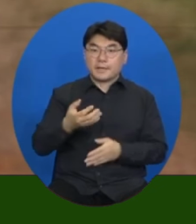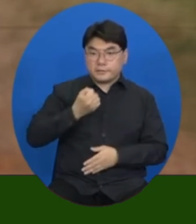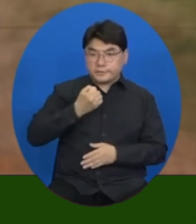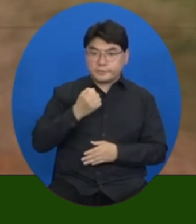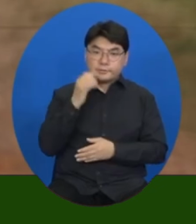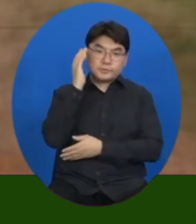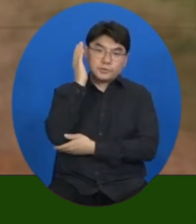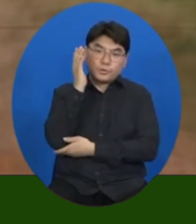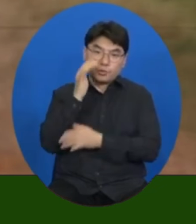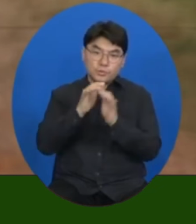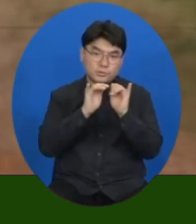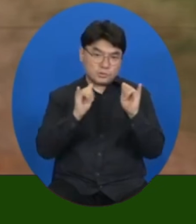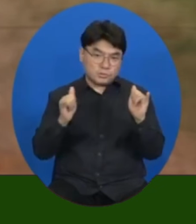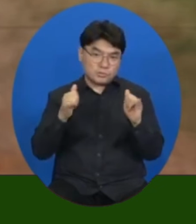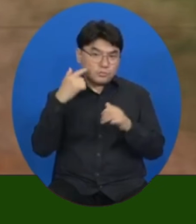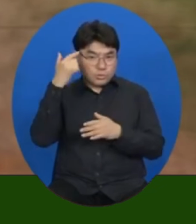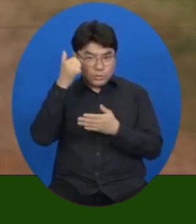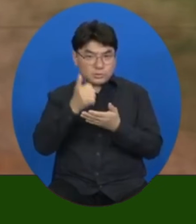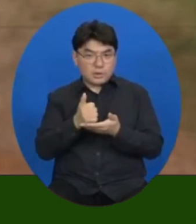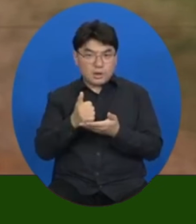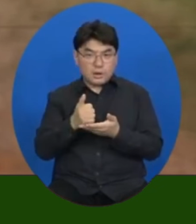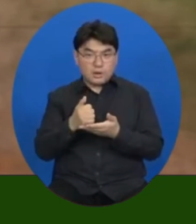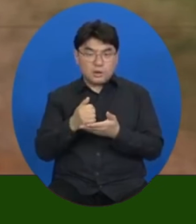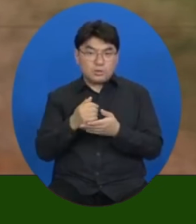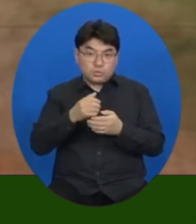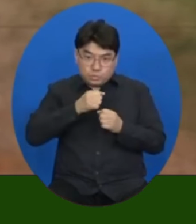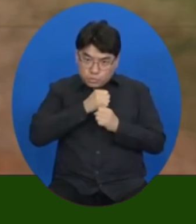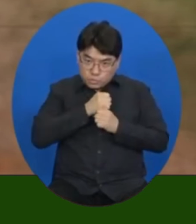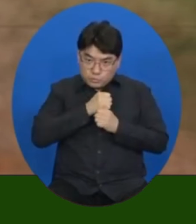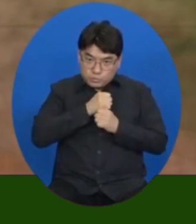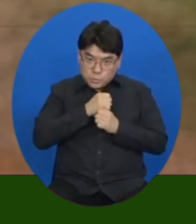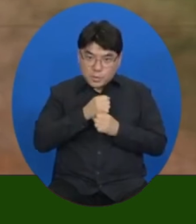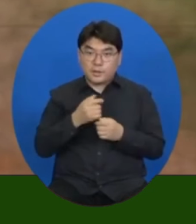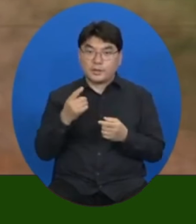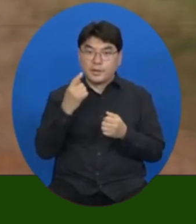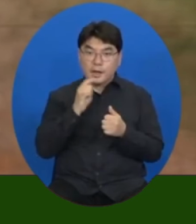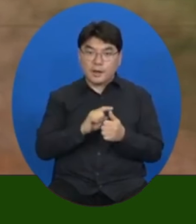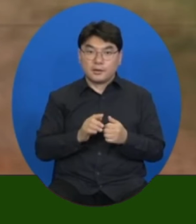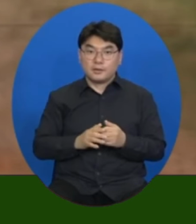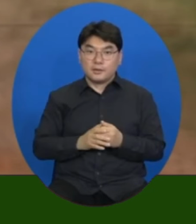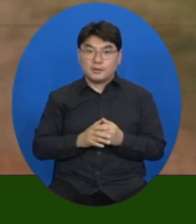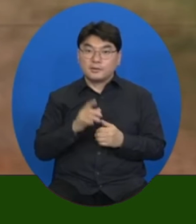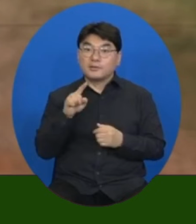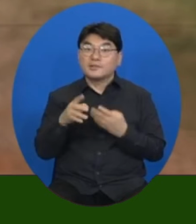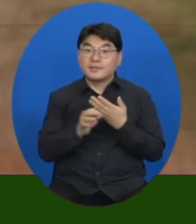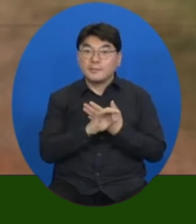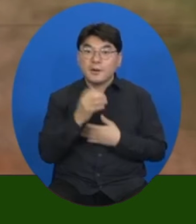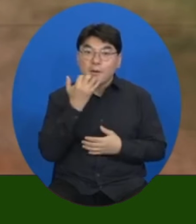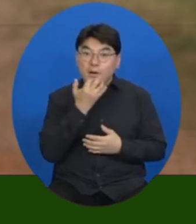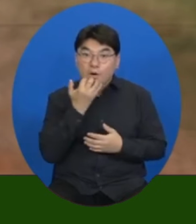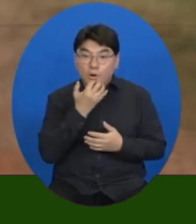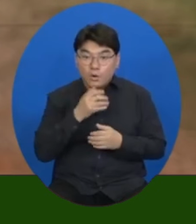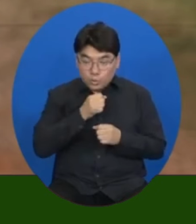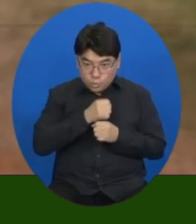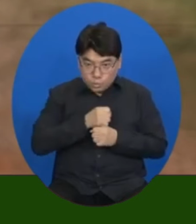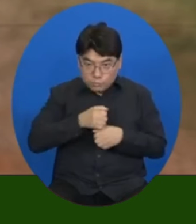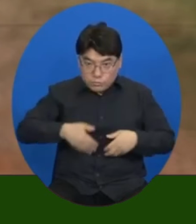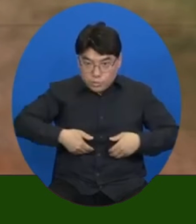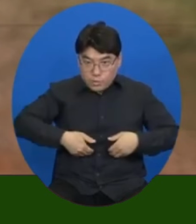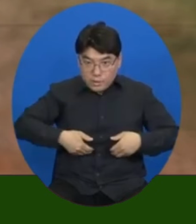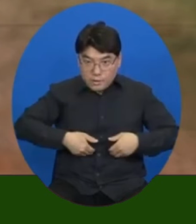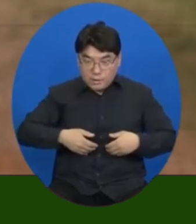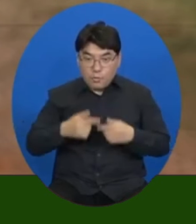합니다 말 그런 기준이라면이 베드로를 주의해야 됩니다 너무 확신 있게 지금 전하고